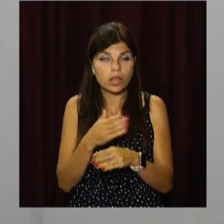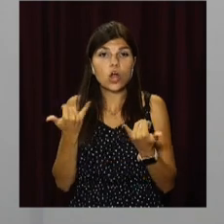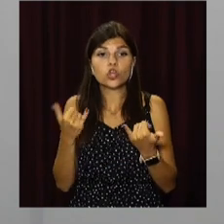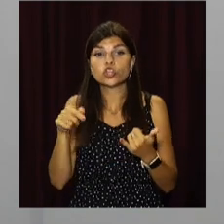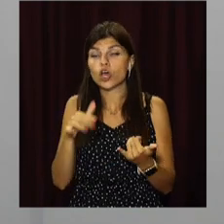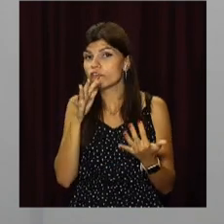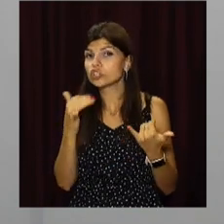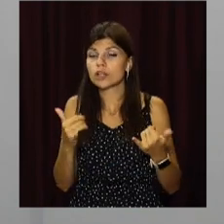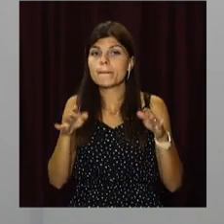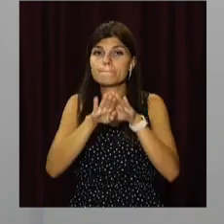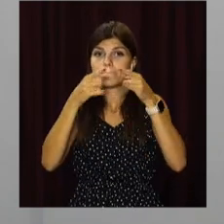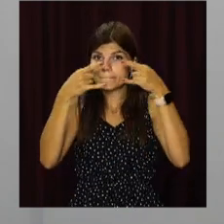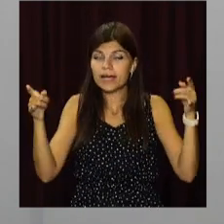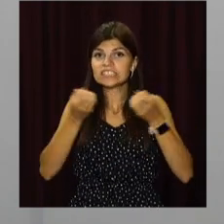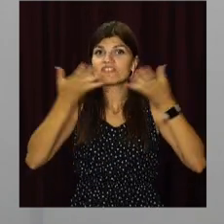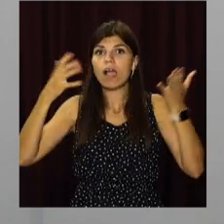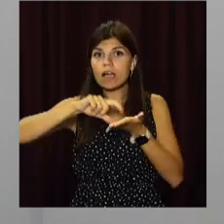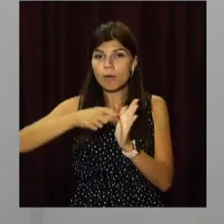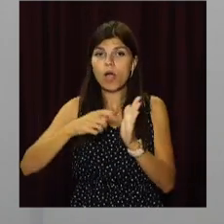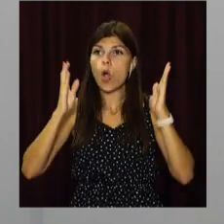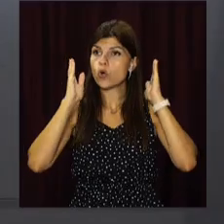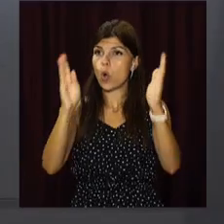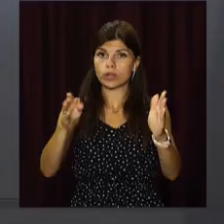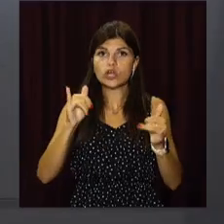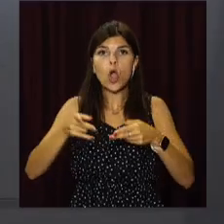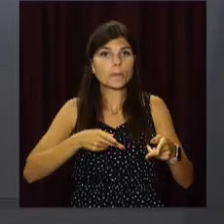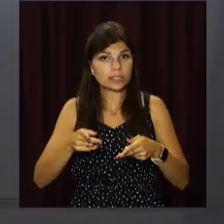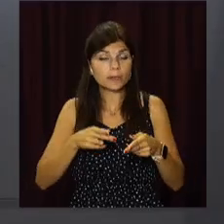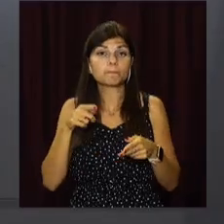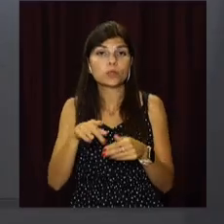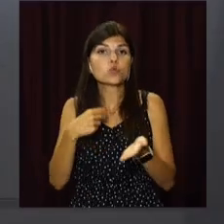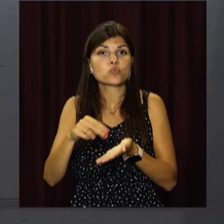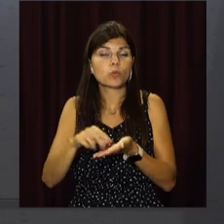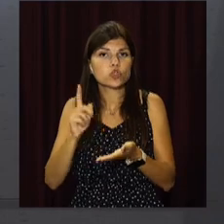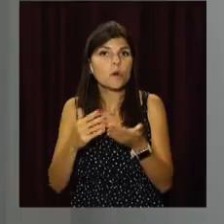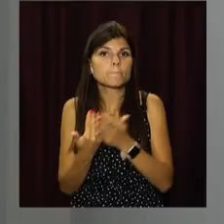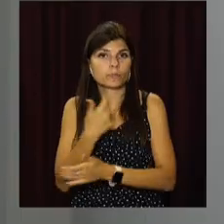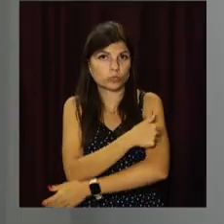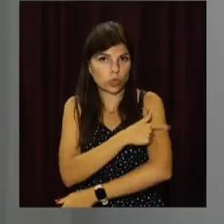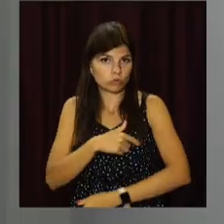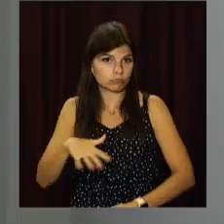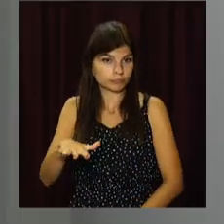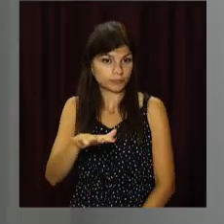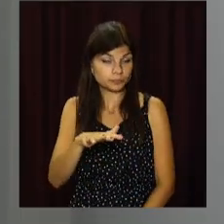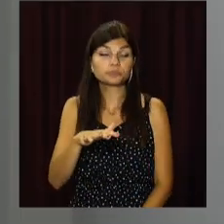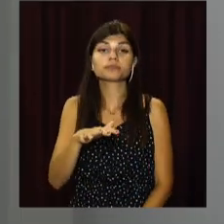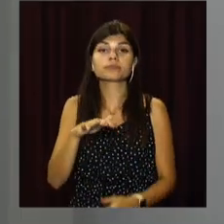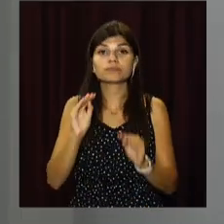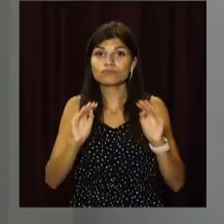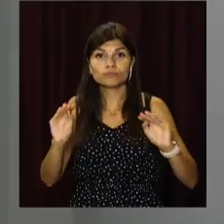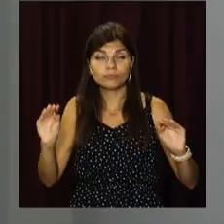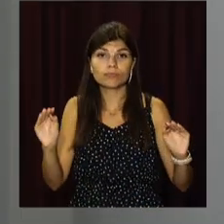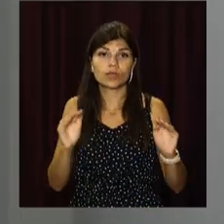Нині там сучасні меблі, світлі кабінети, коридори та операційні. Закупили й нове медичне устаткування. Також у